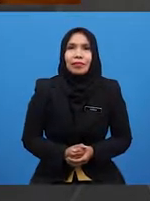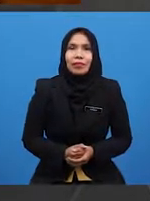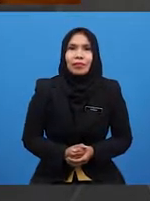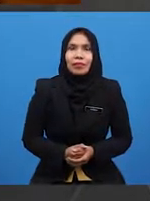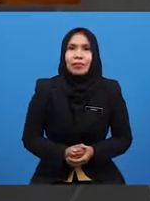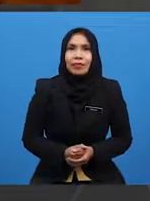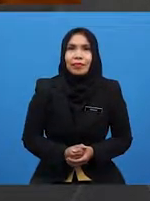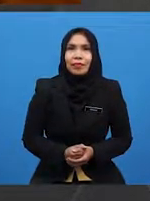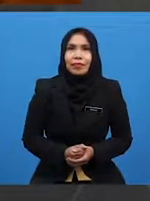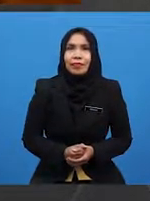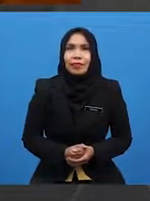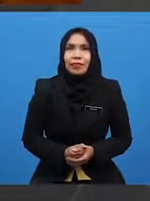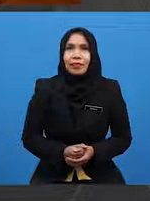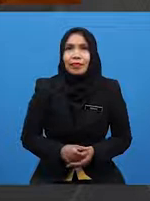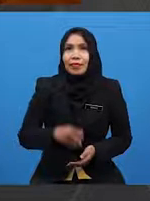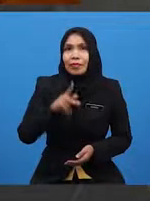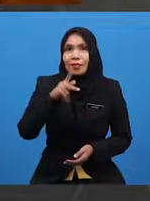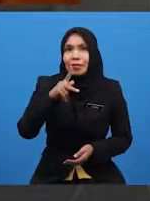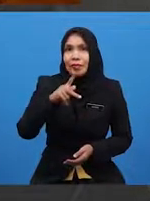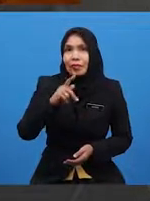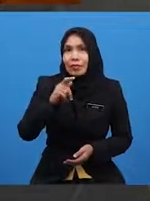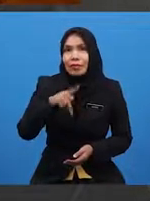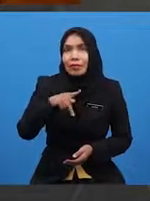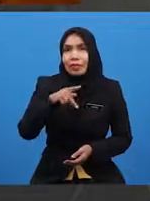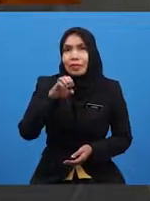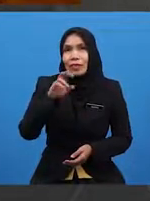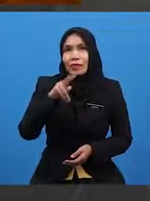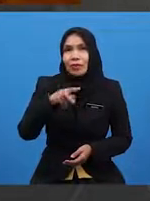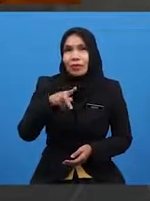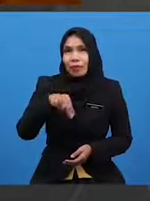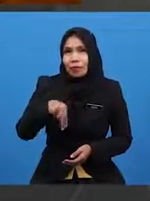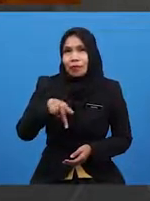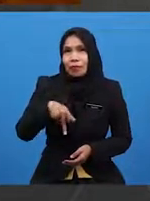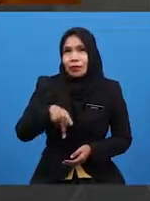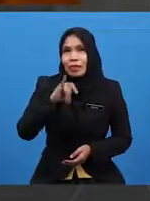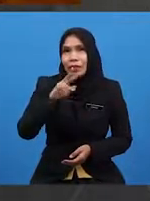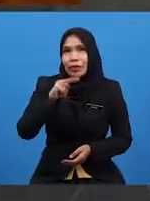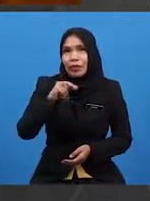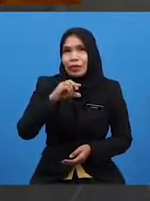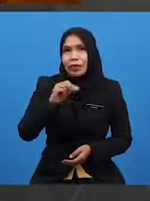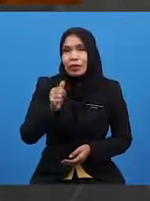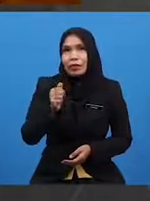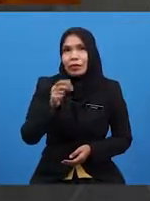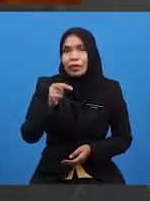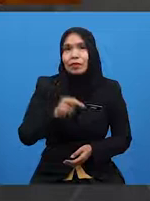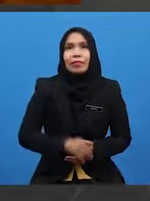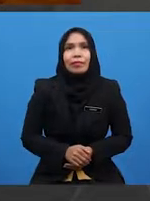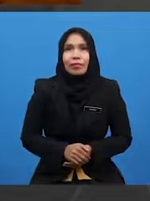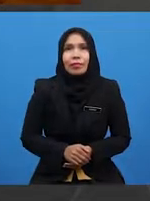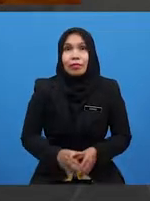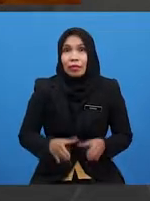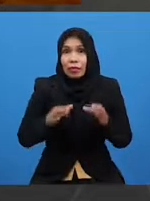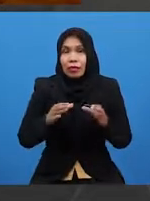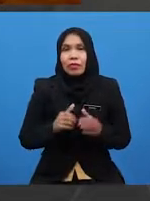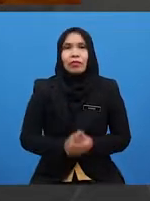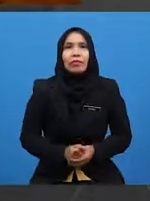kayu, plaster of Paris, batu, dan sebagainya. Alat: